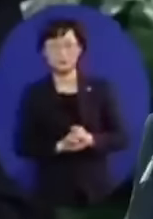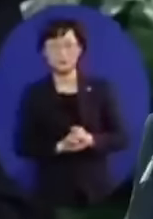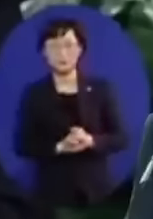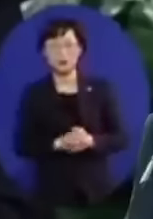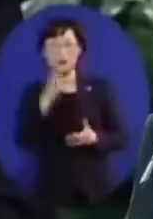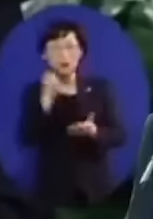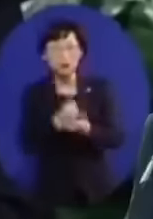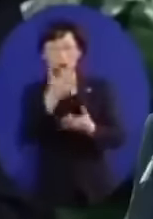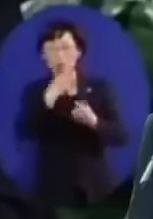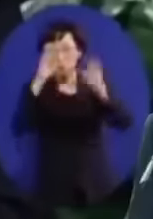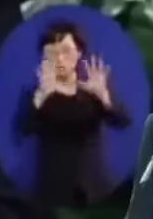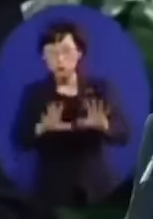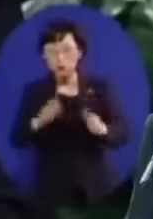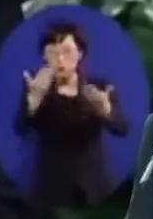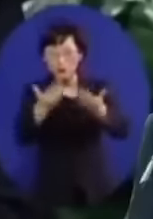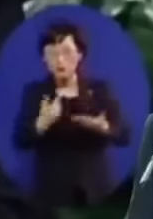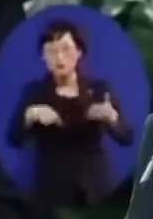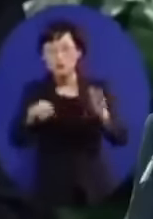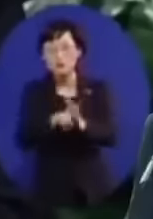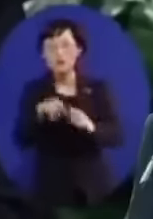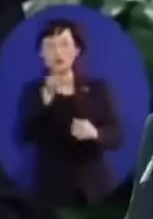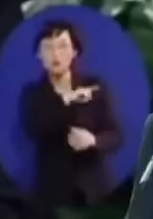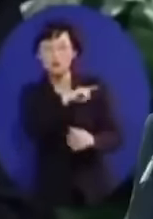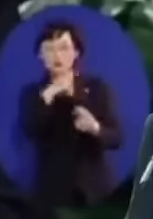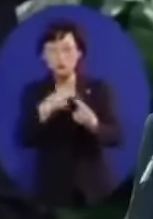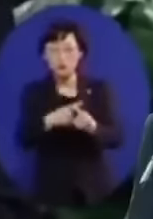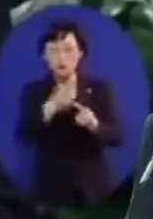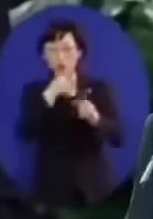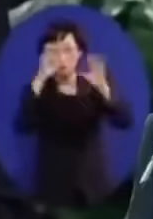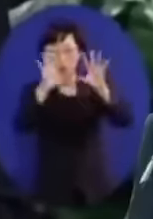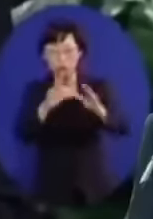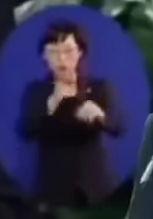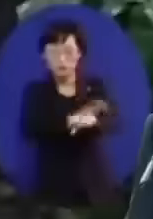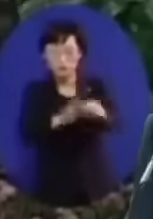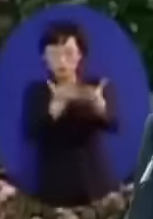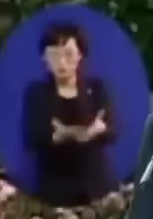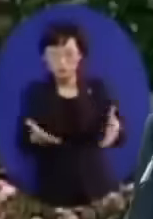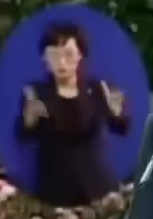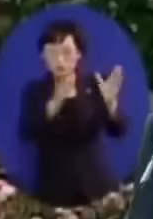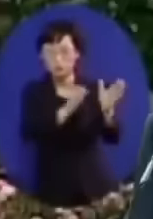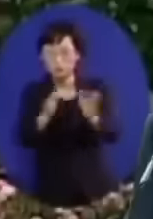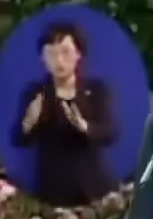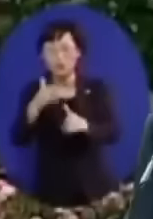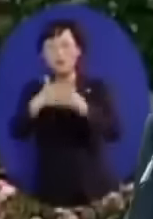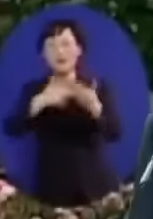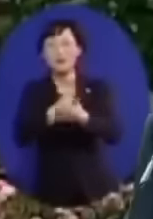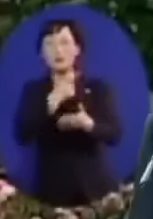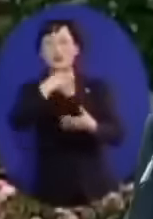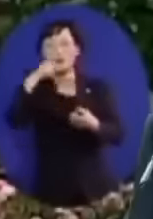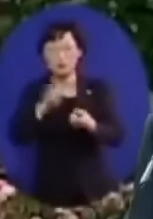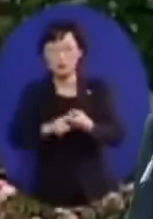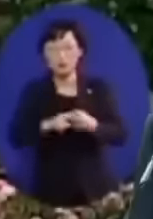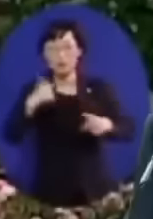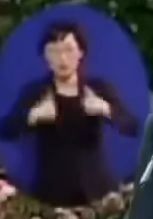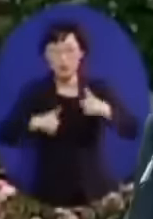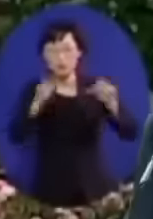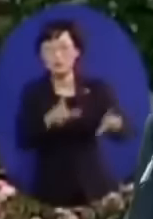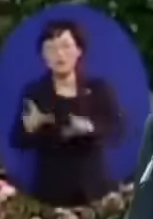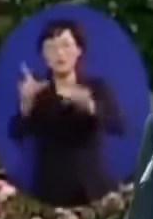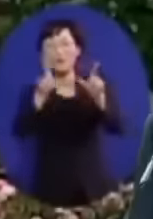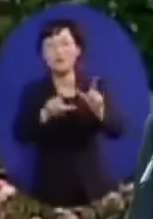형통하여 축복받는 삶을 살기 위해서는 먼저 축복의 그릇을 잘 준비해야 합니다. 하나님의 뜻을 따라 하나님이 기뻐하시던 삶을 살 때